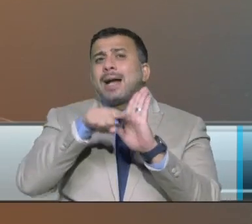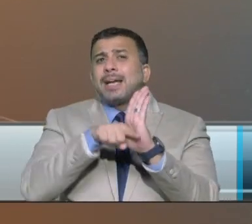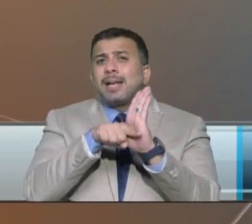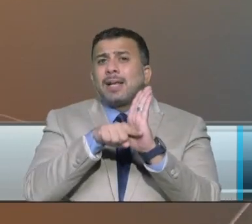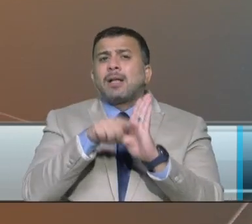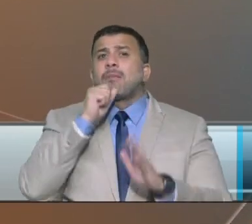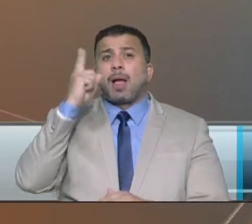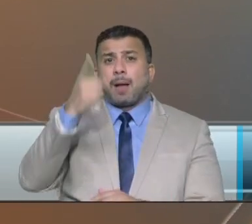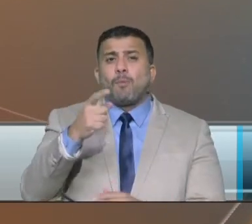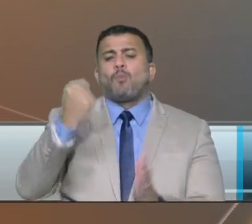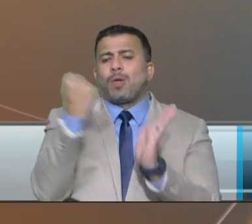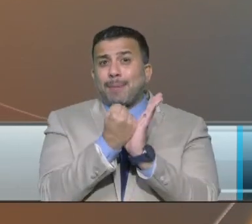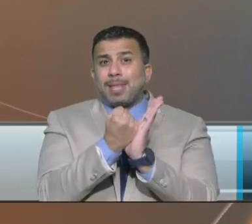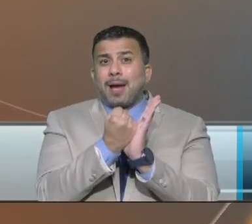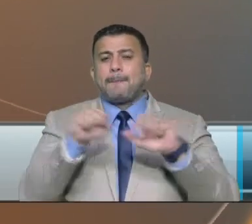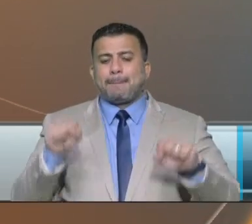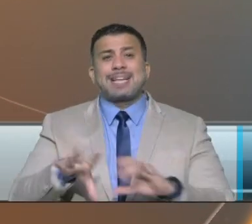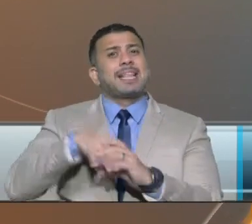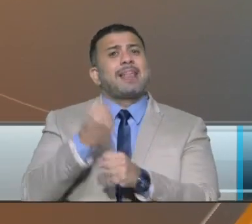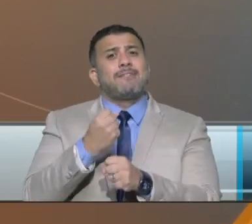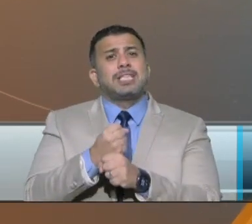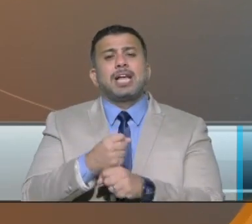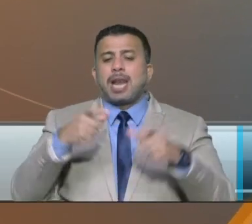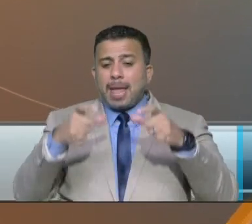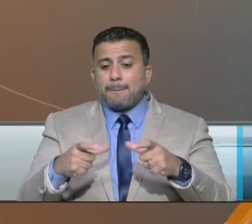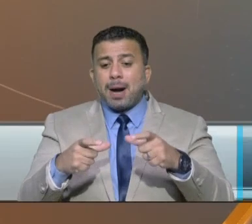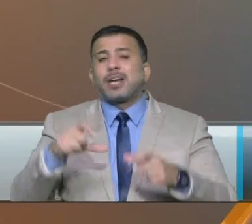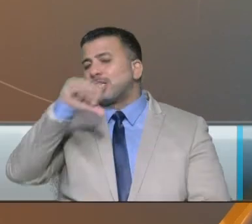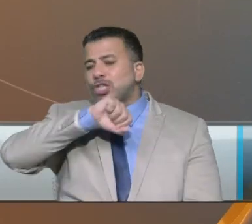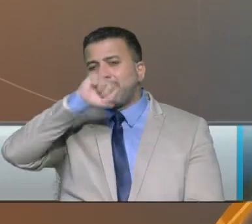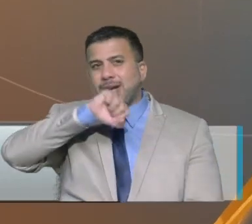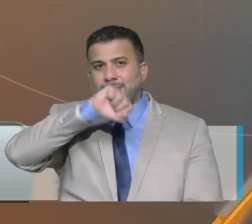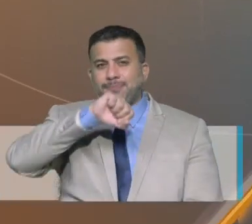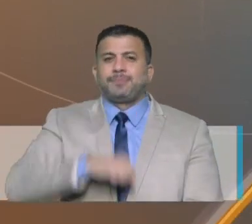والادله الصادره والمعتمده من المجلس التنفيذي لامارات الشرقه